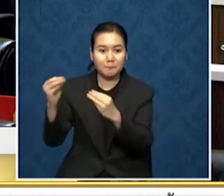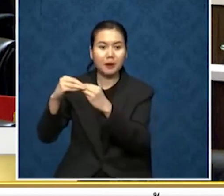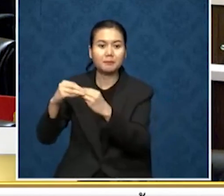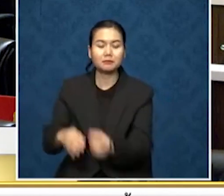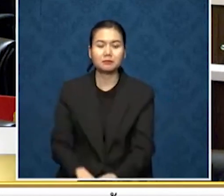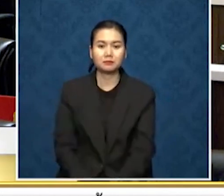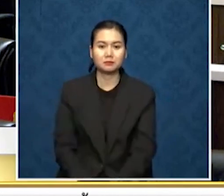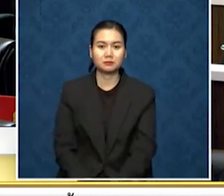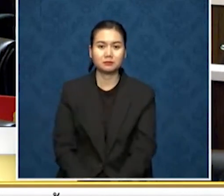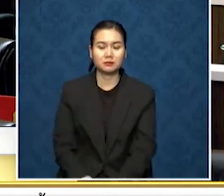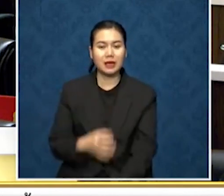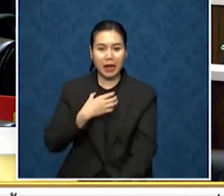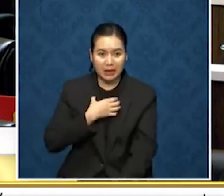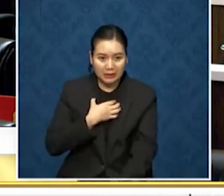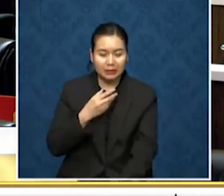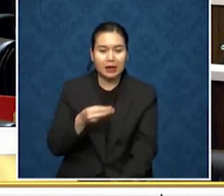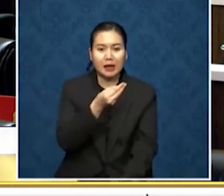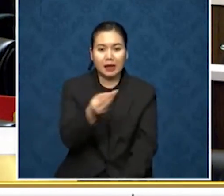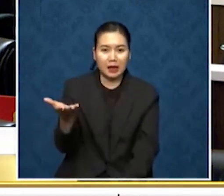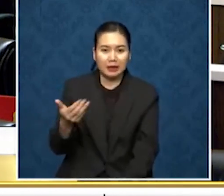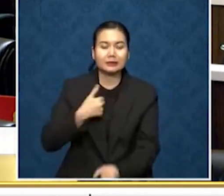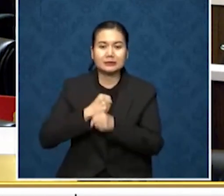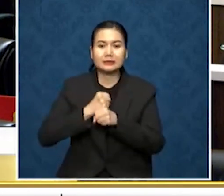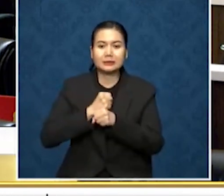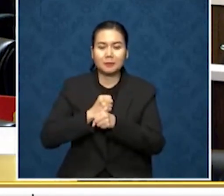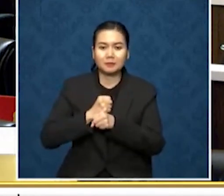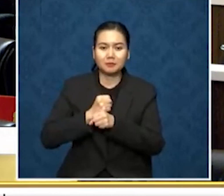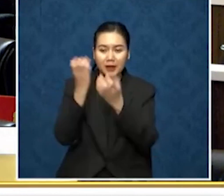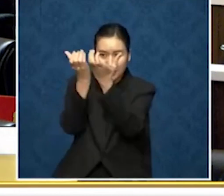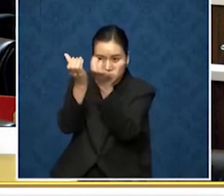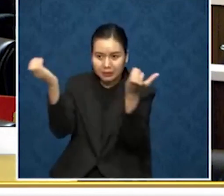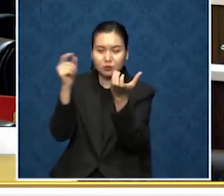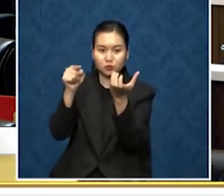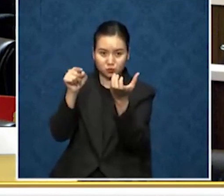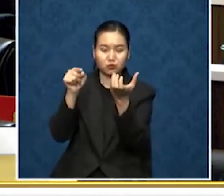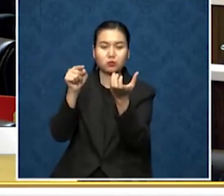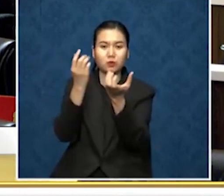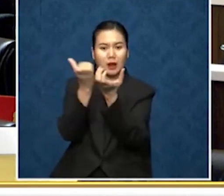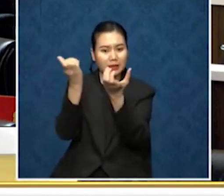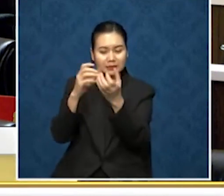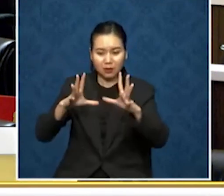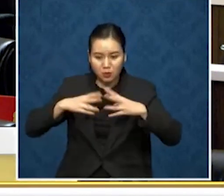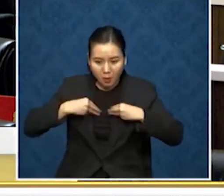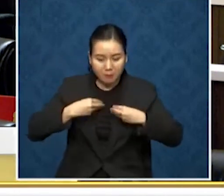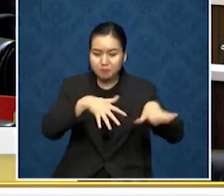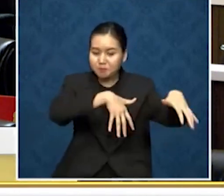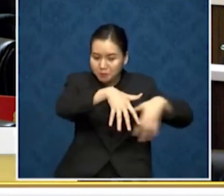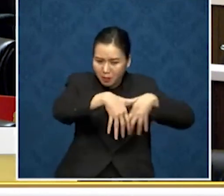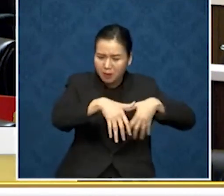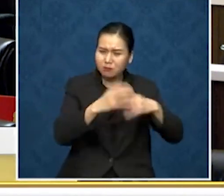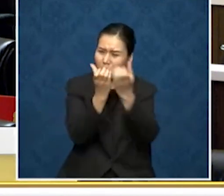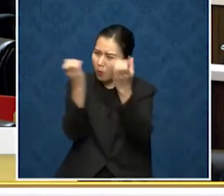ผมคิดว่าจะทำให้เรามีรัฐธรรมนูญที่เป็นรัฐธรรมนูญได้รับการยอมรับจากประชาชนเป็น